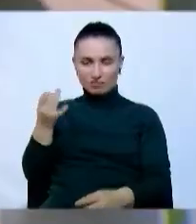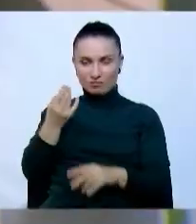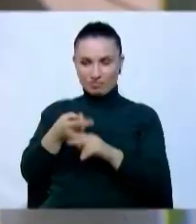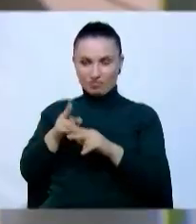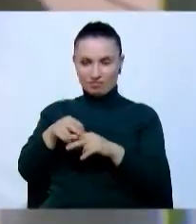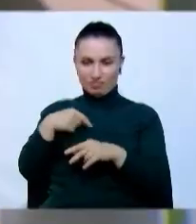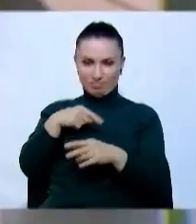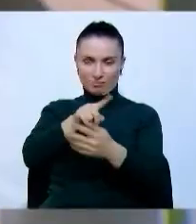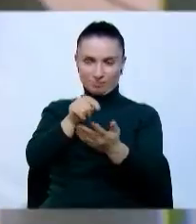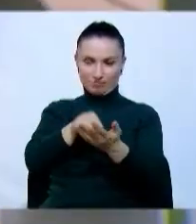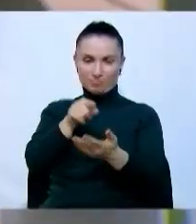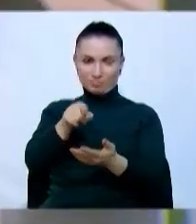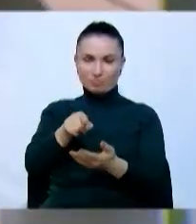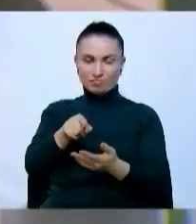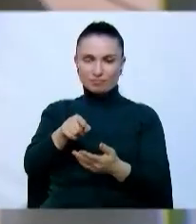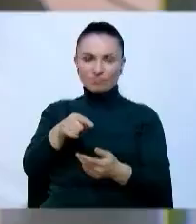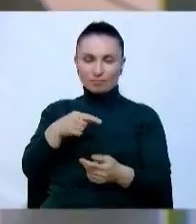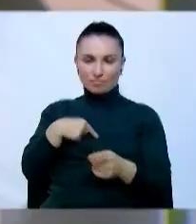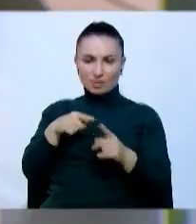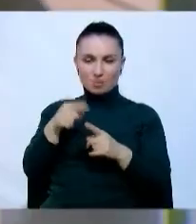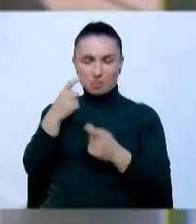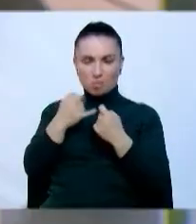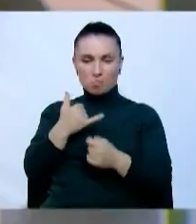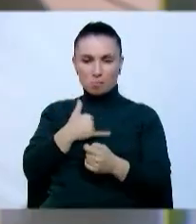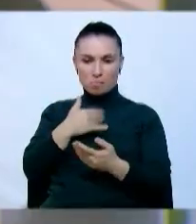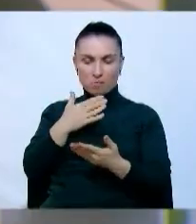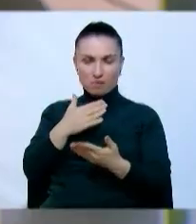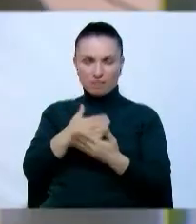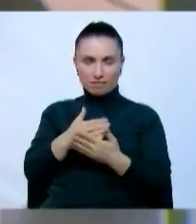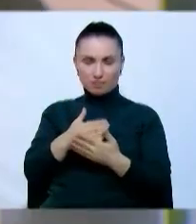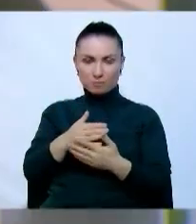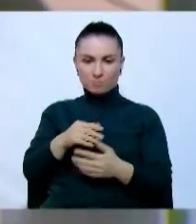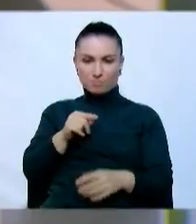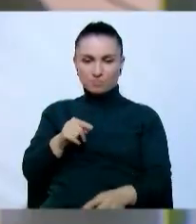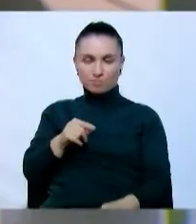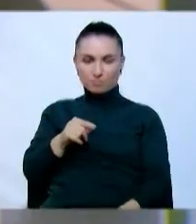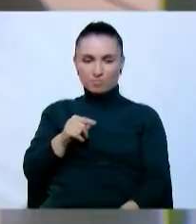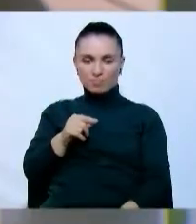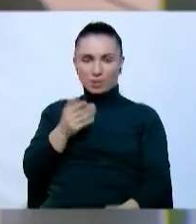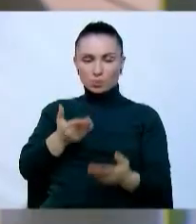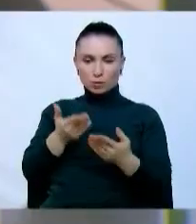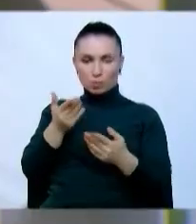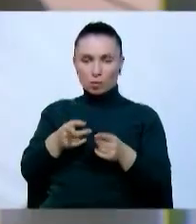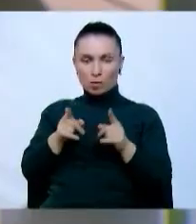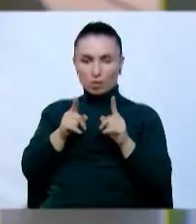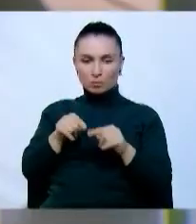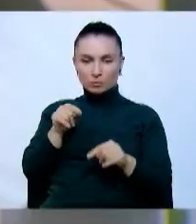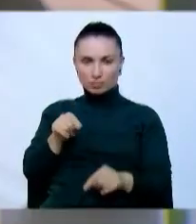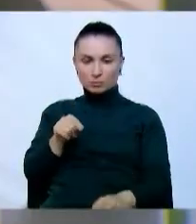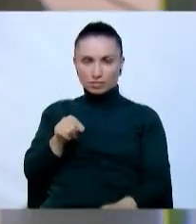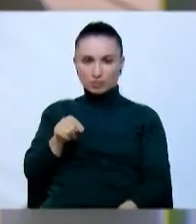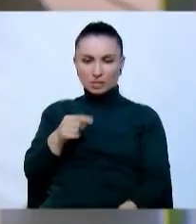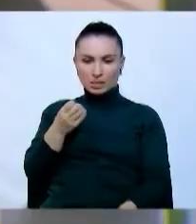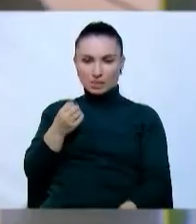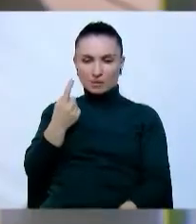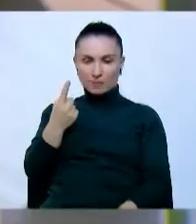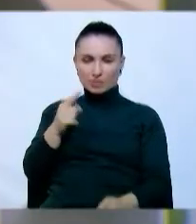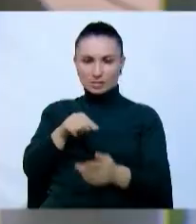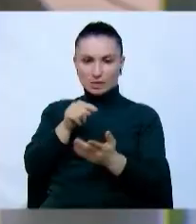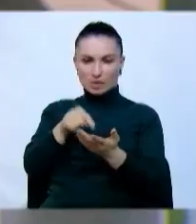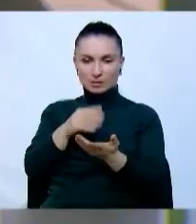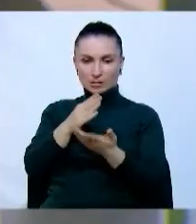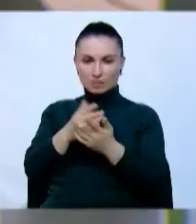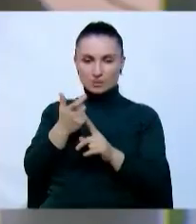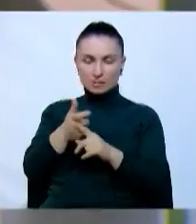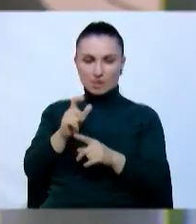გამომდინარე. რასაკურველია, მე ინფორმირებული ვარ, რომ გადანერგვა კეთდება ქოვანის, თუმცა აქ კიდევ ერთი საკითხია